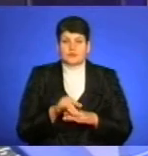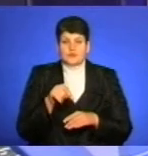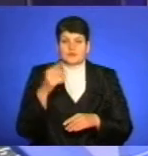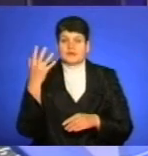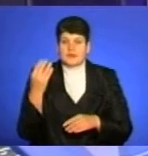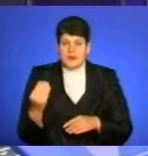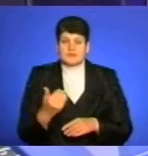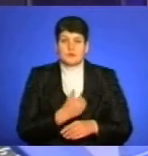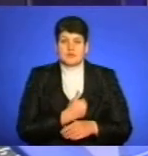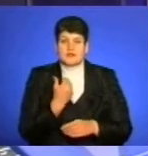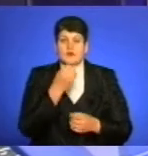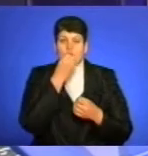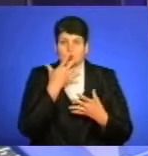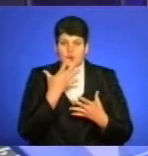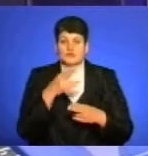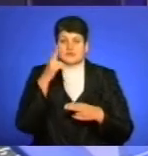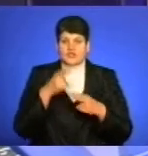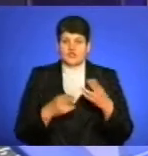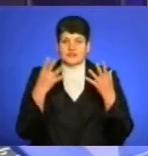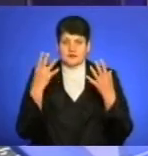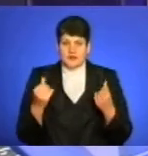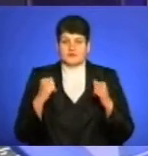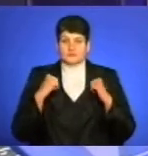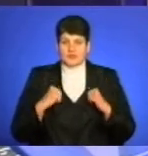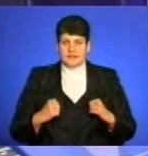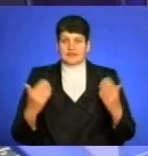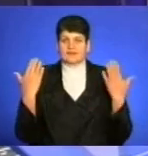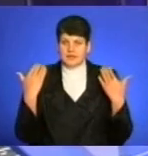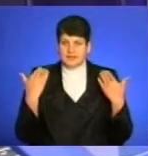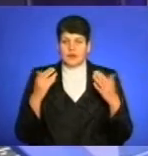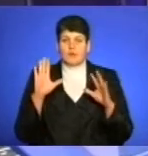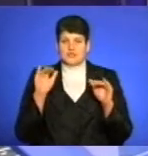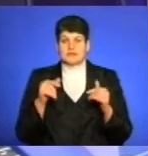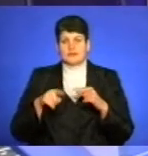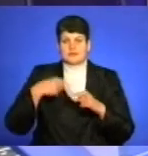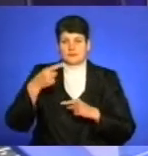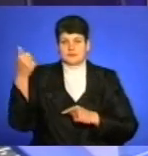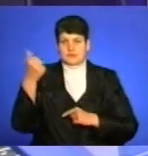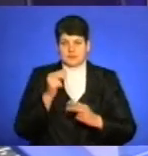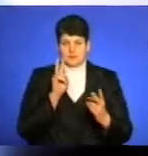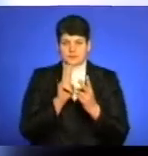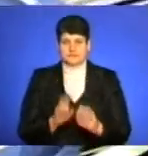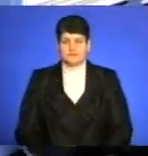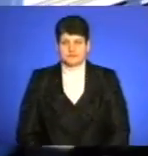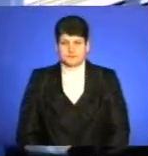я ж з побажанням вдалого завершення дня і затишних вихідних прощаюся із вами до наступного тижня. Побачимось!